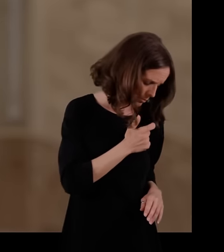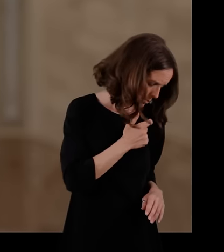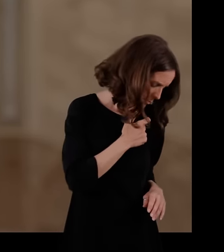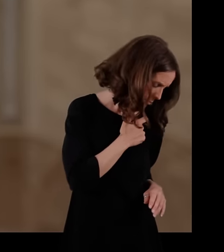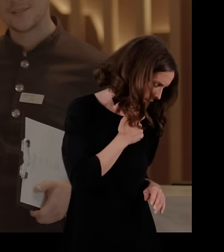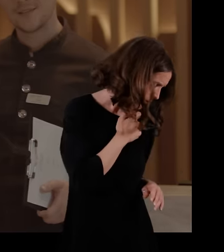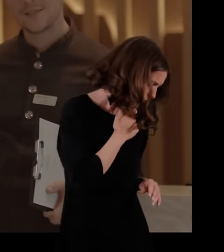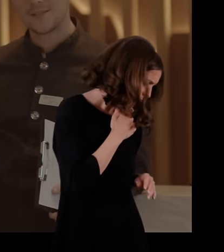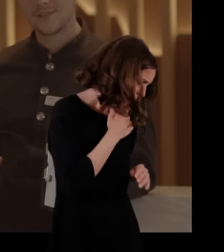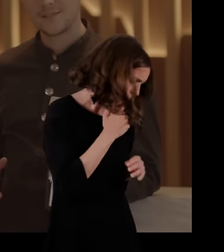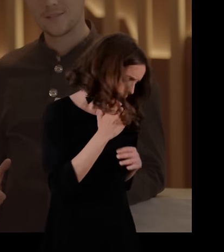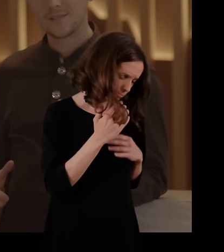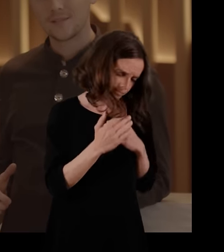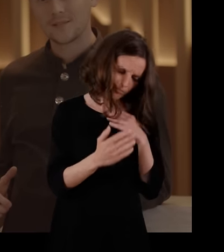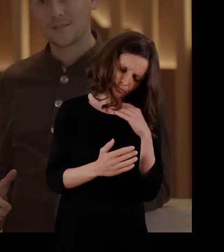Za